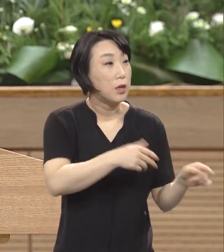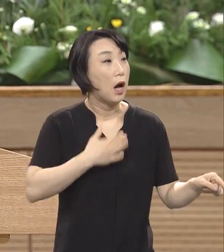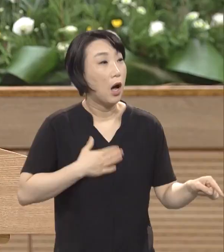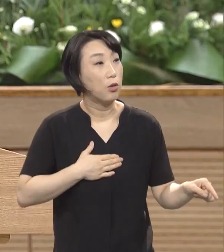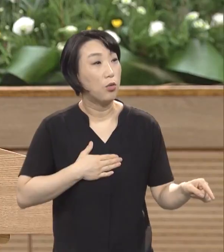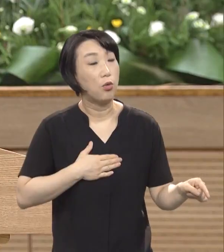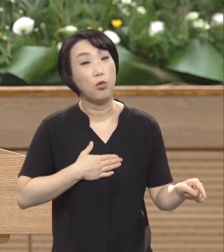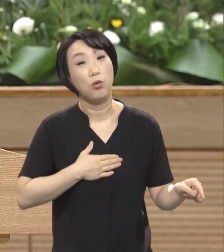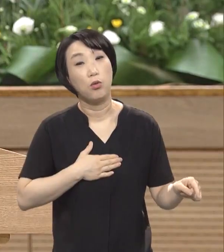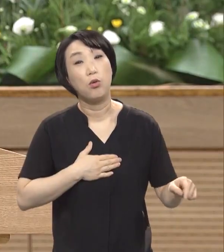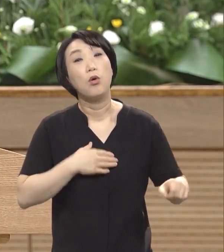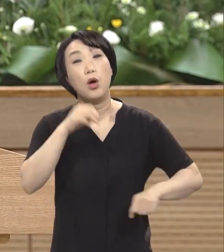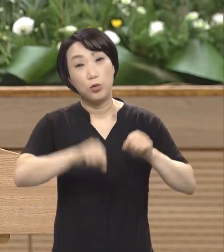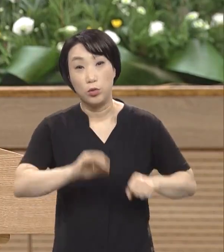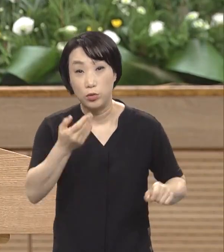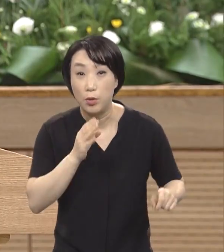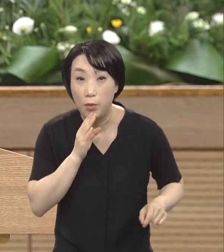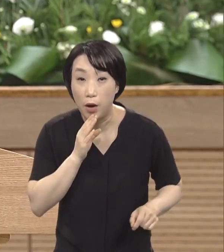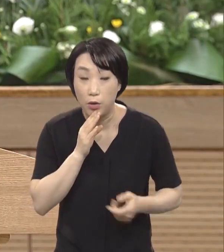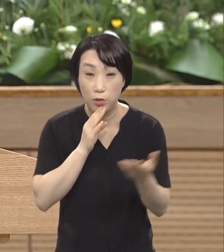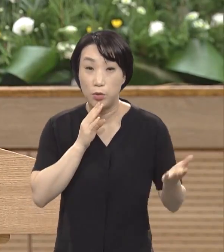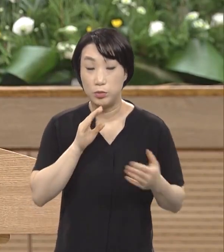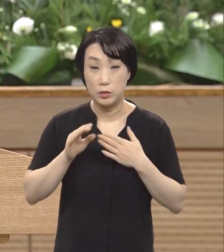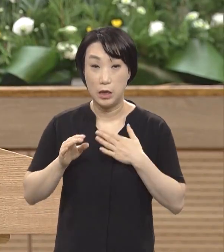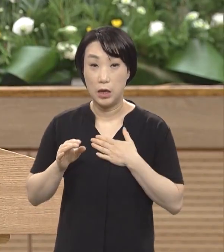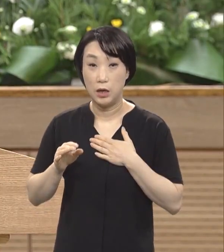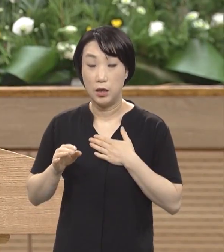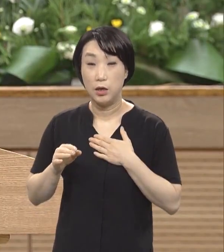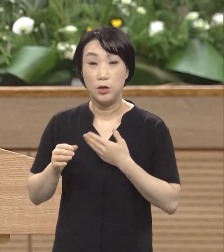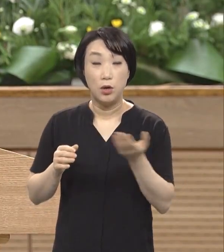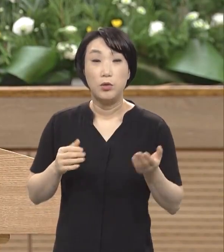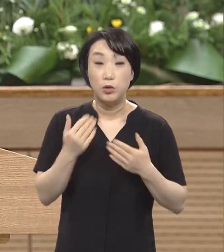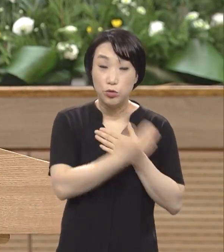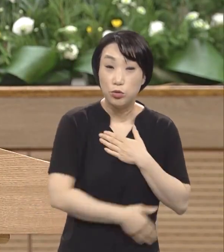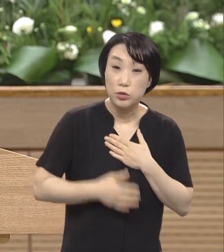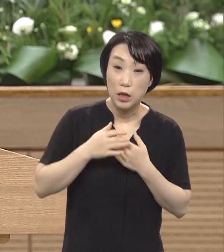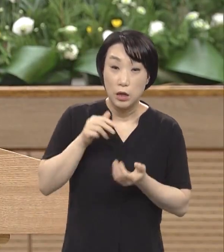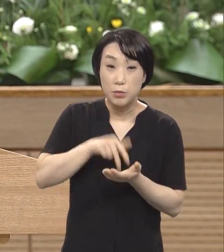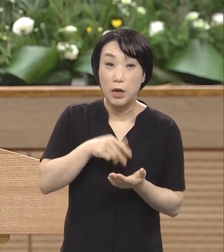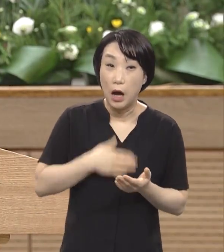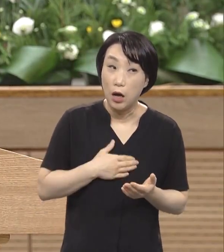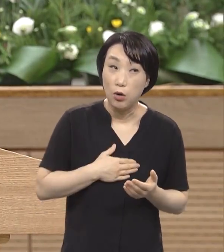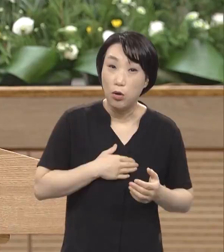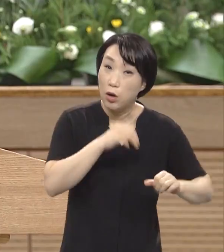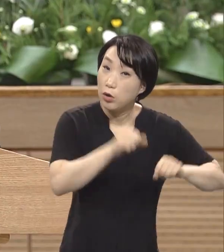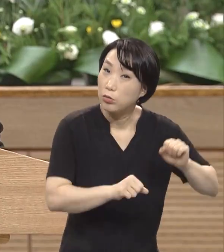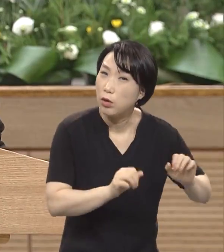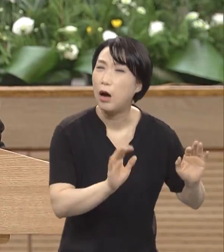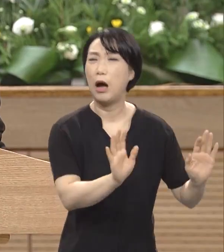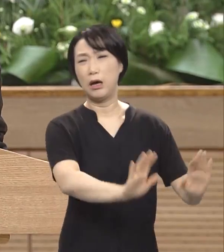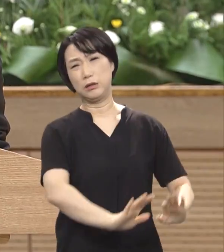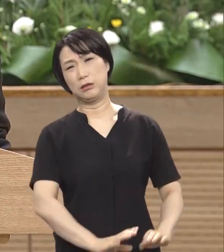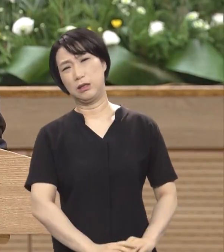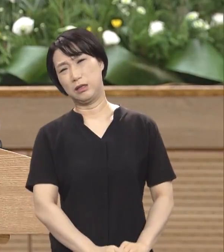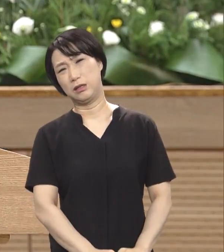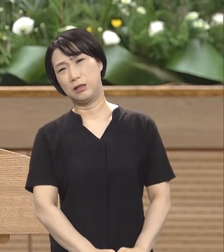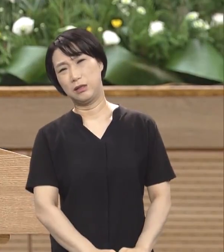알아서 움직이지, 여러분 육의 사정을 알아서 움직이는 게